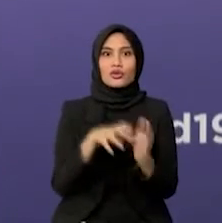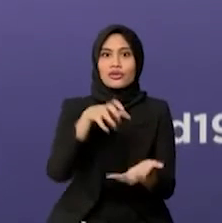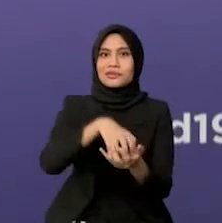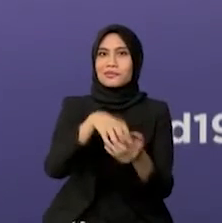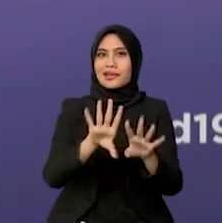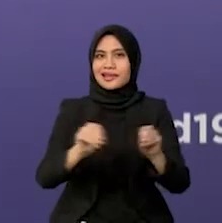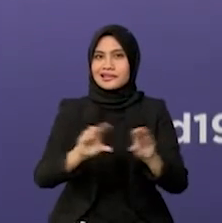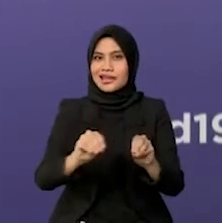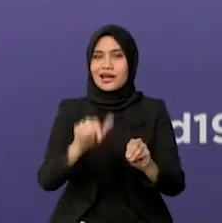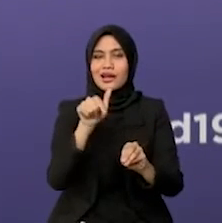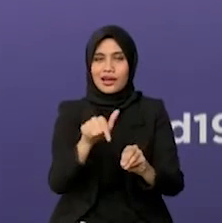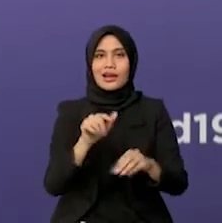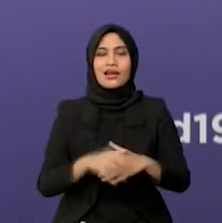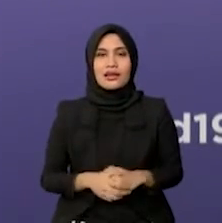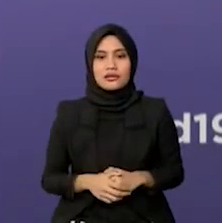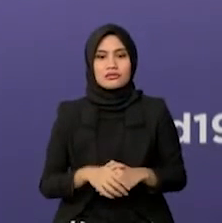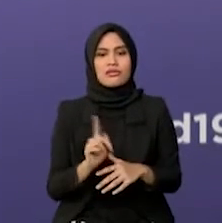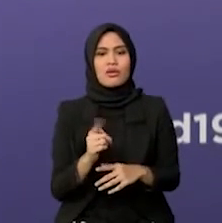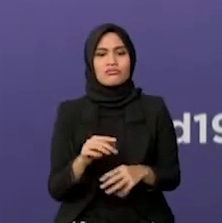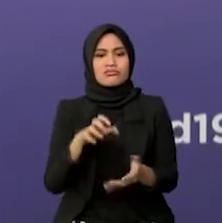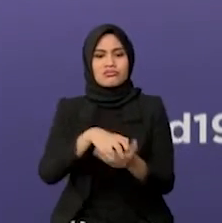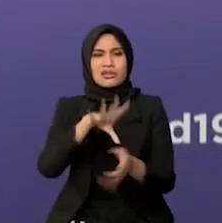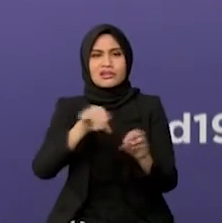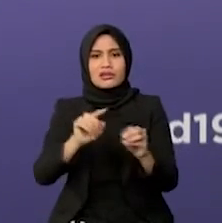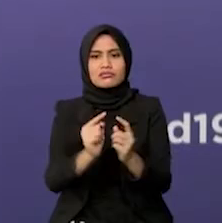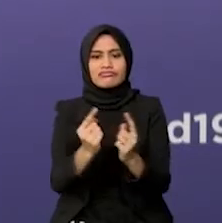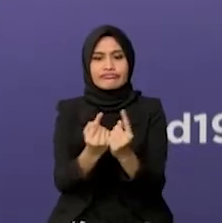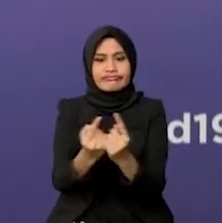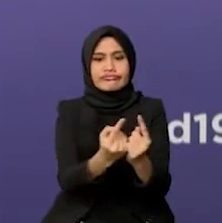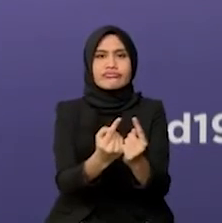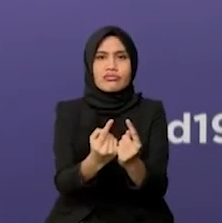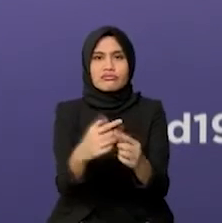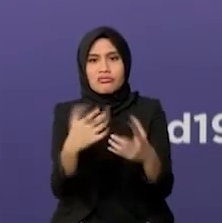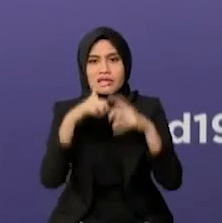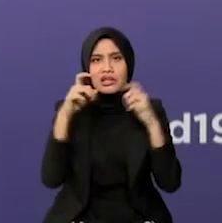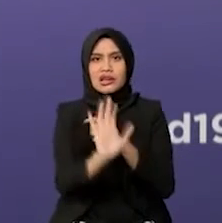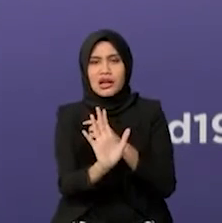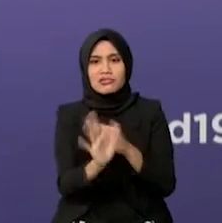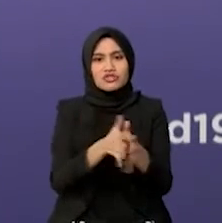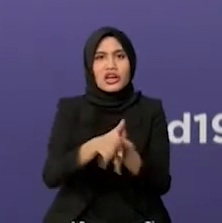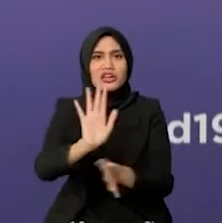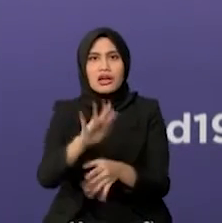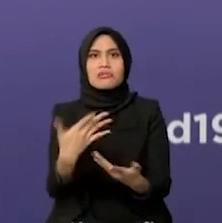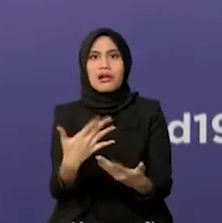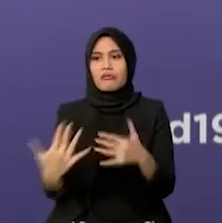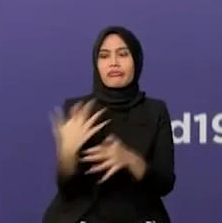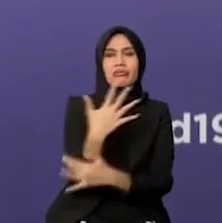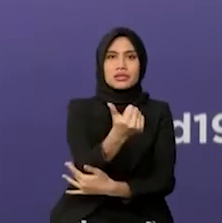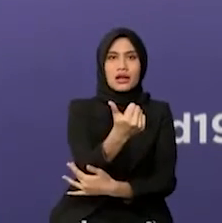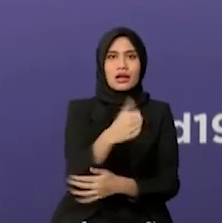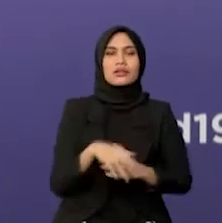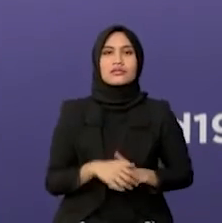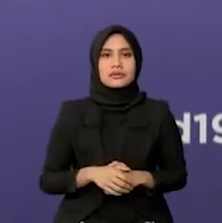kantor Kalau kita tidak menjaga jarak tidak menggunakan masker dan tidak mencuci tangan Kemudian yang